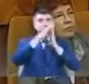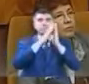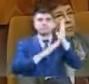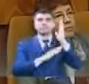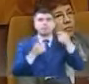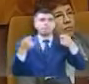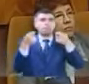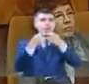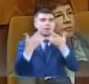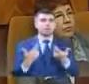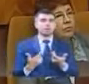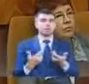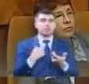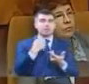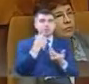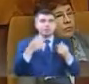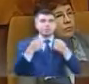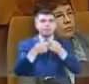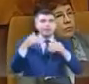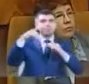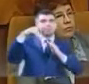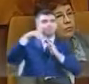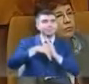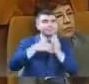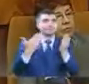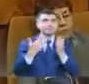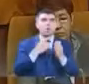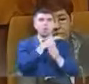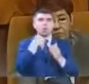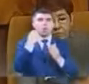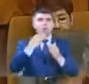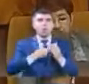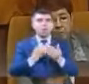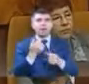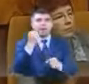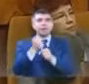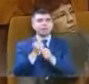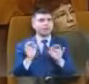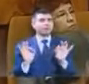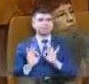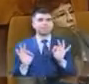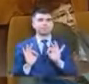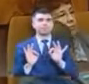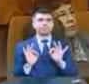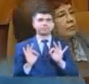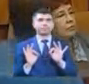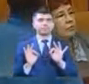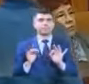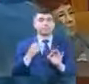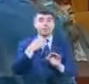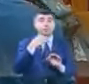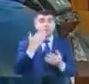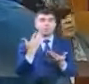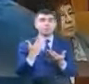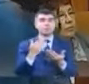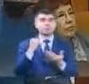وهذا ناتج عن فشل الحكومه في تدبير هذا القطاع وكل القطاعات الاجتماعيه لانه السبب